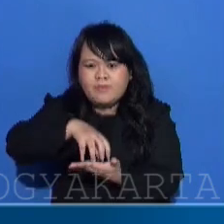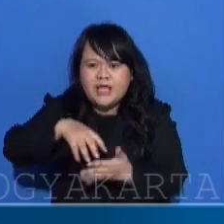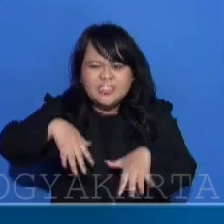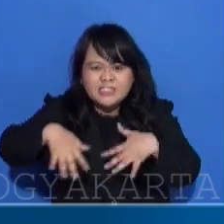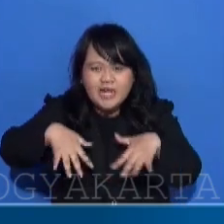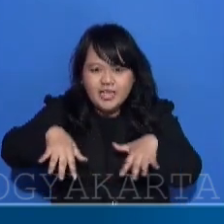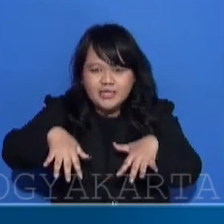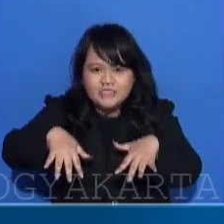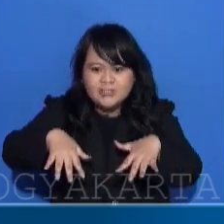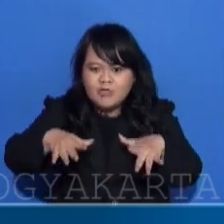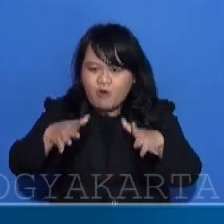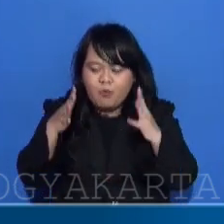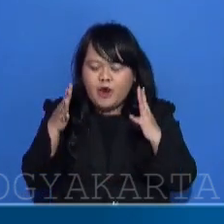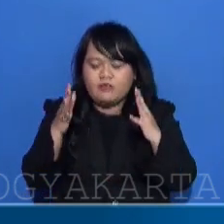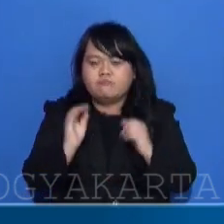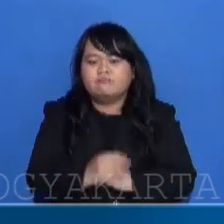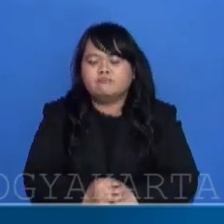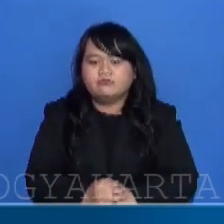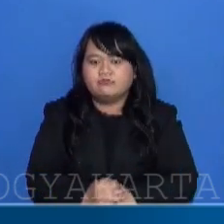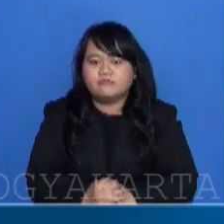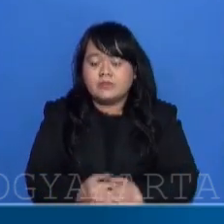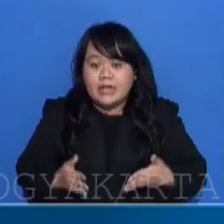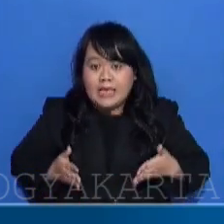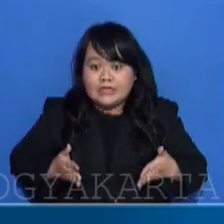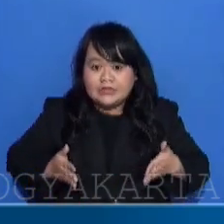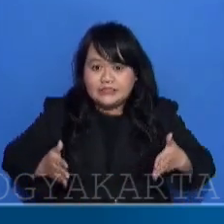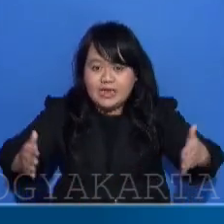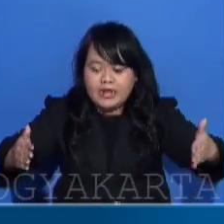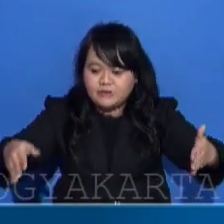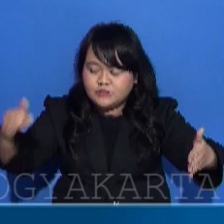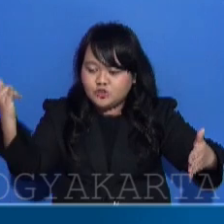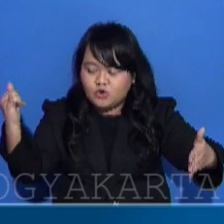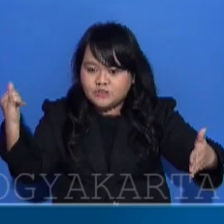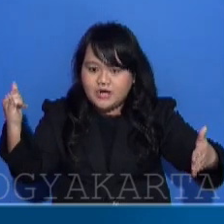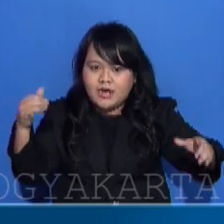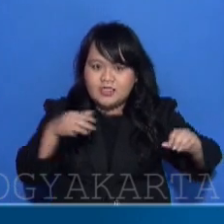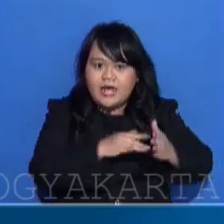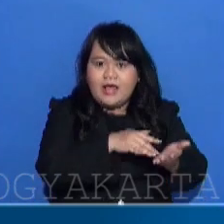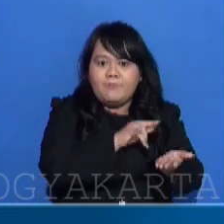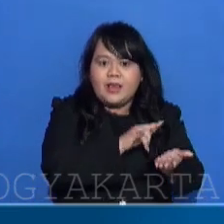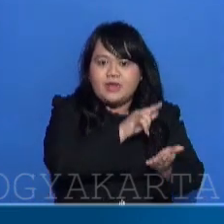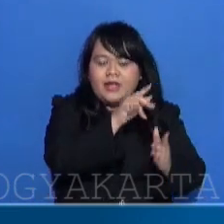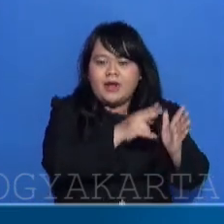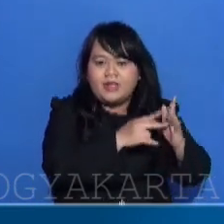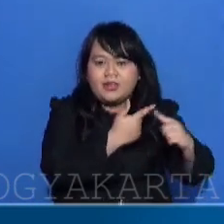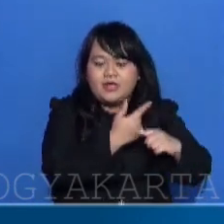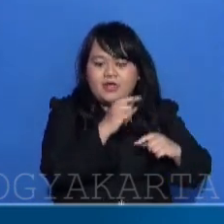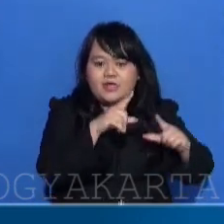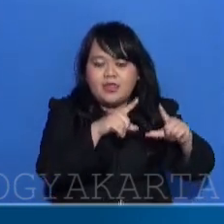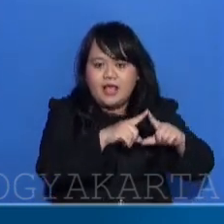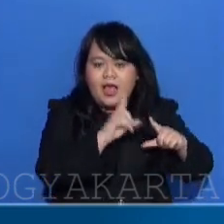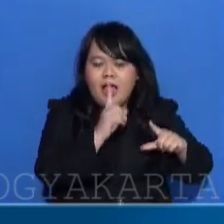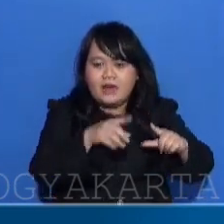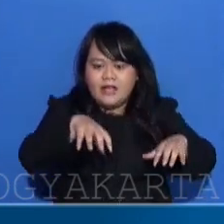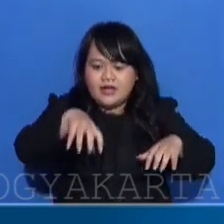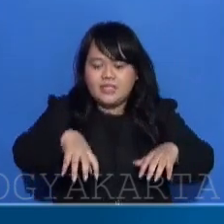sangat strategis selain berada di jalan nasional penghubung kota Yogyakarta dan bandara internasional Yogyakarta Pasar ini juga